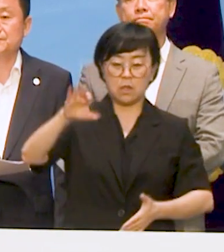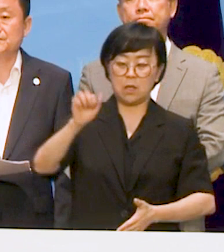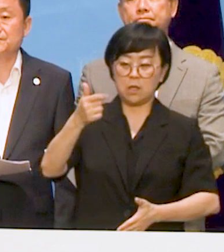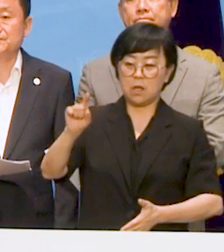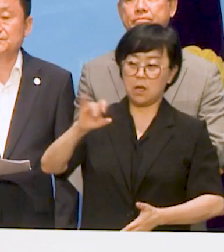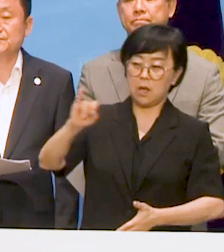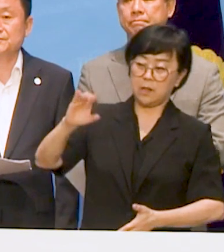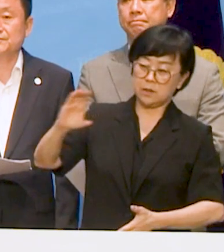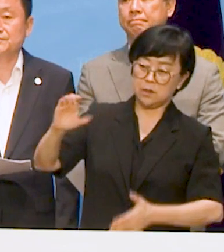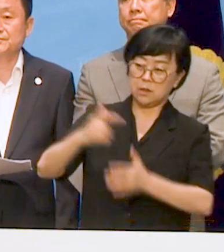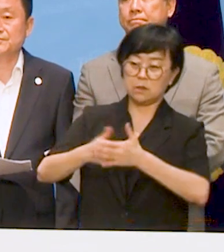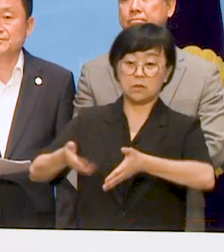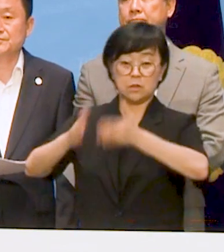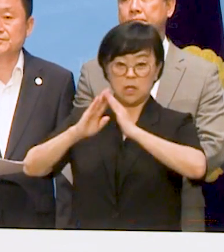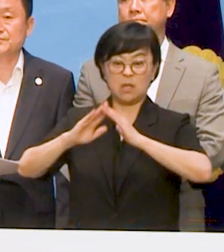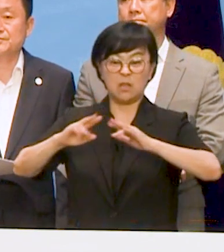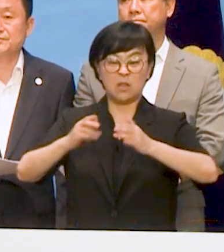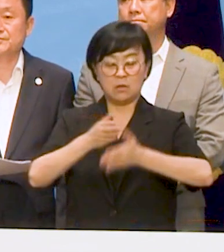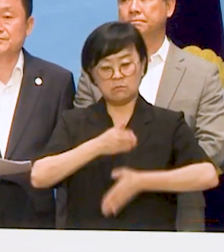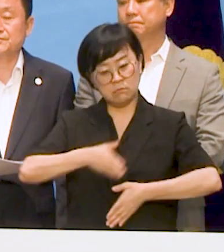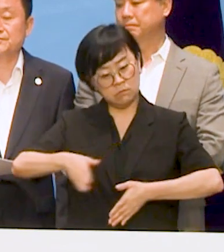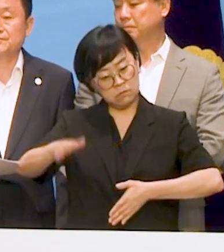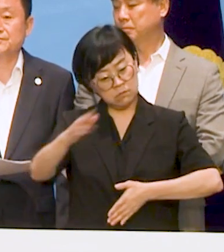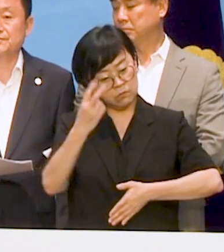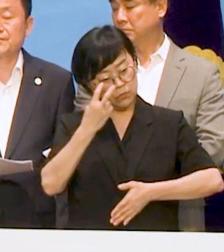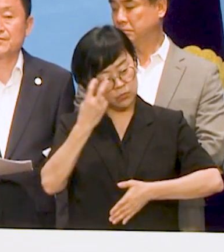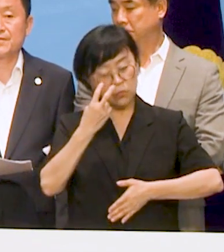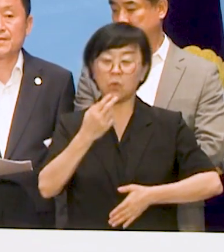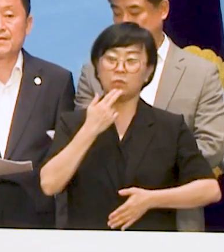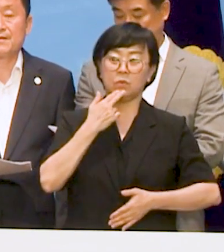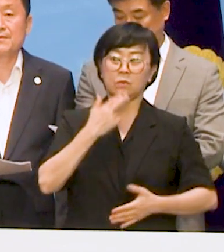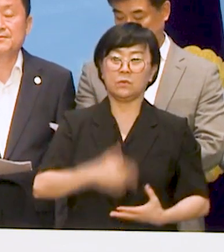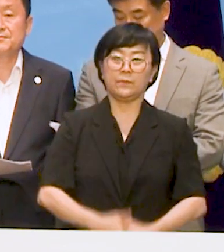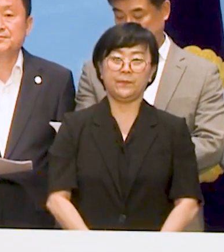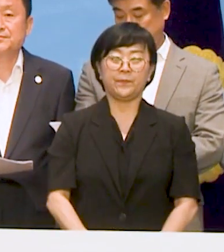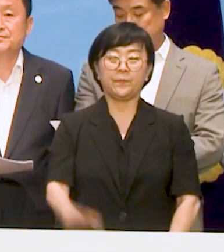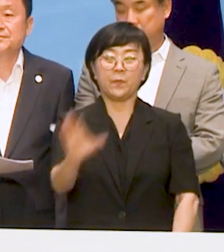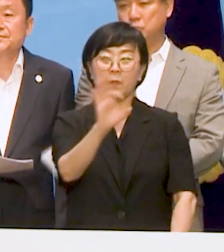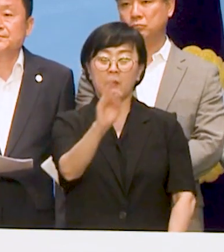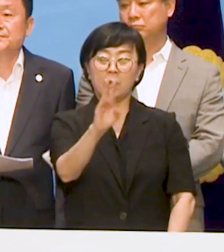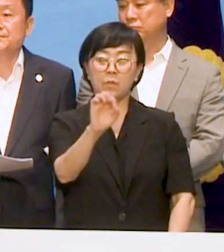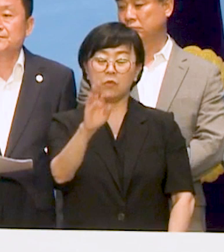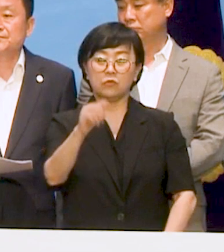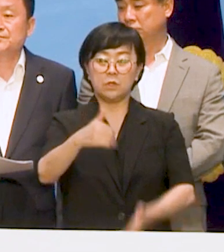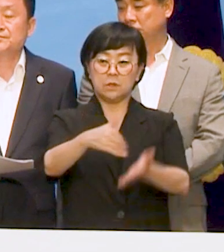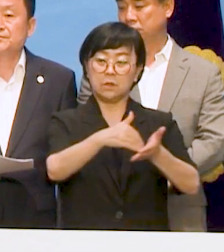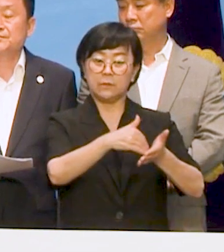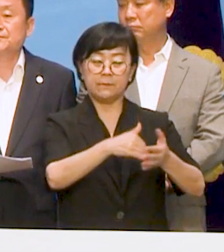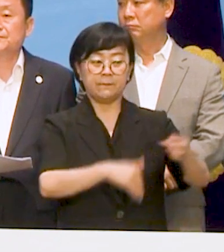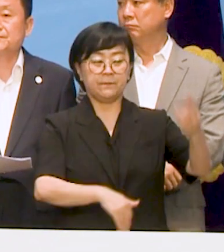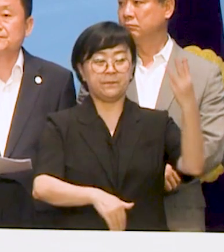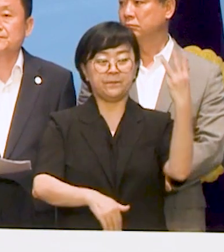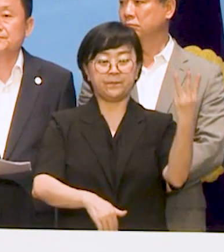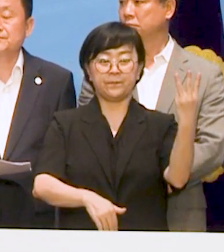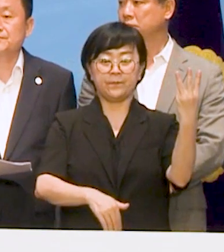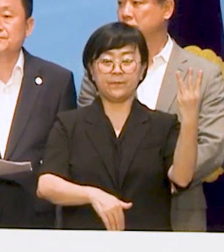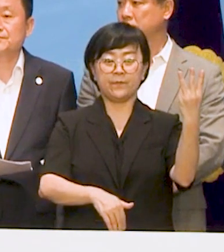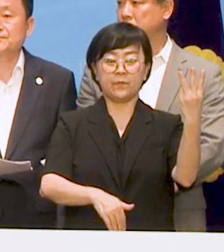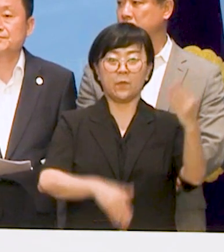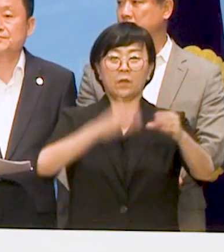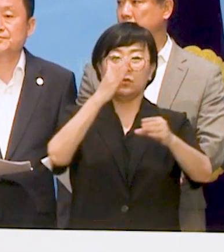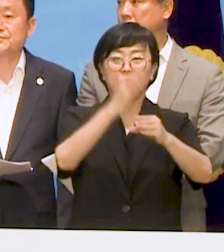설치하는 노선 대한 분석이 어디에도 없습니다 물론 양평군이 제한한 세계 노선